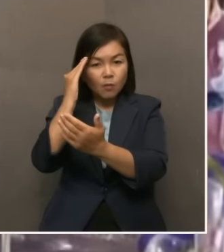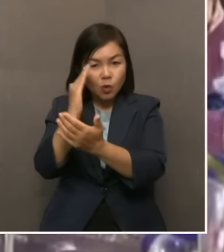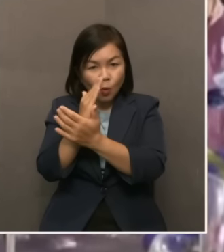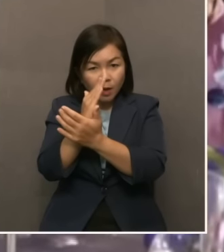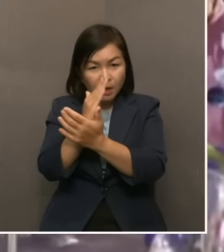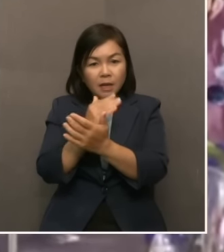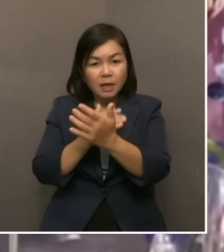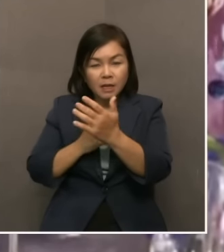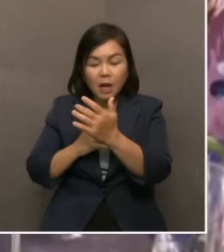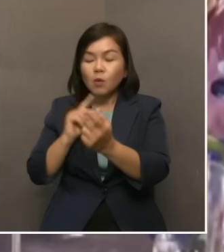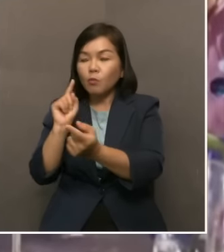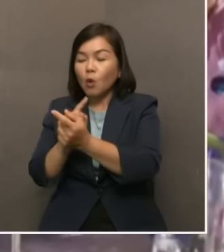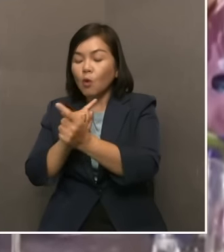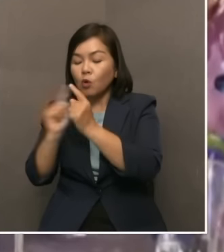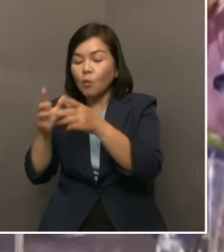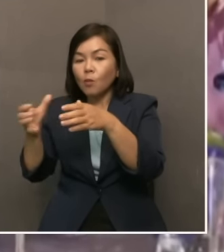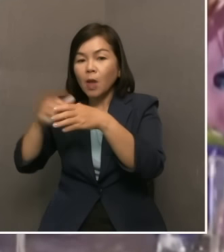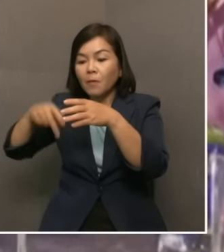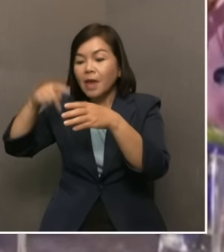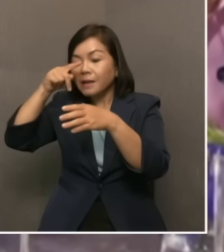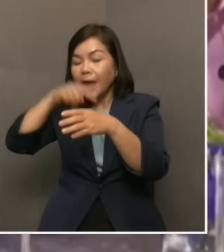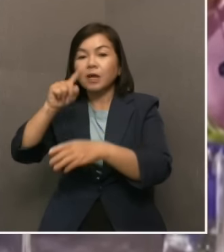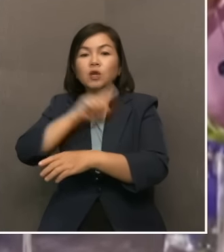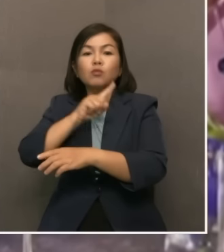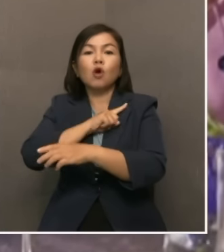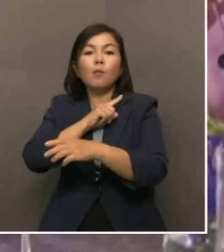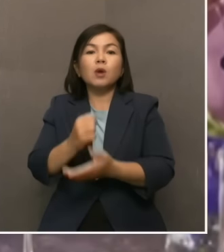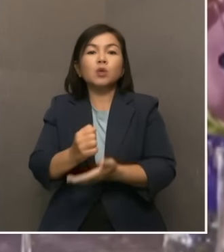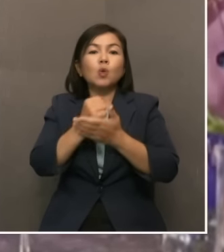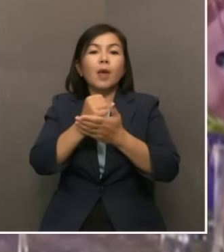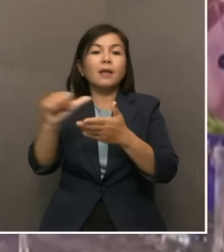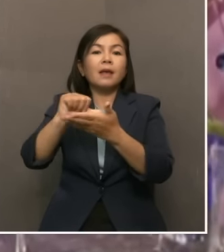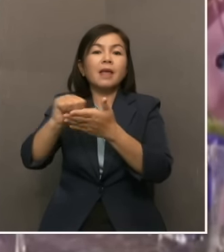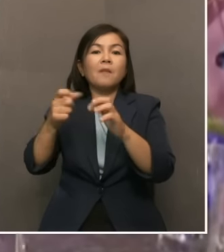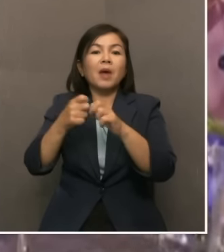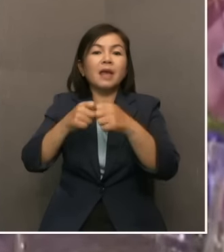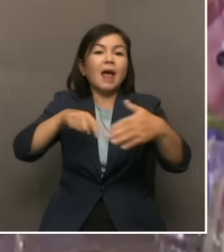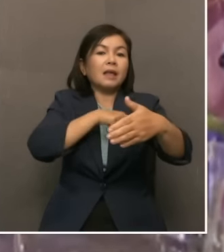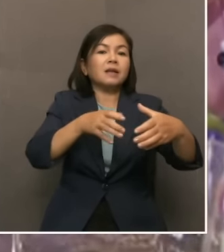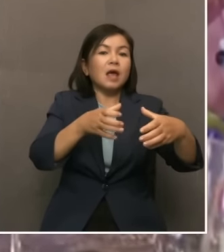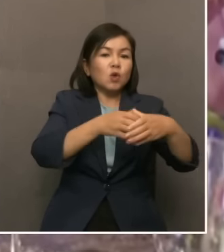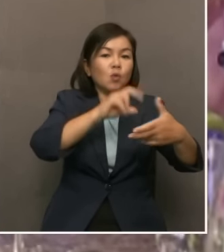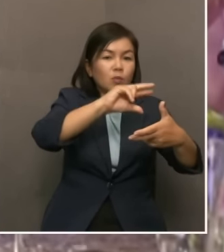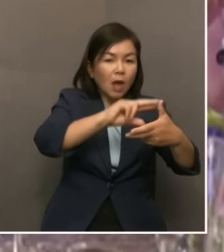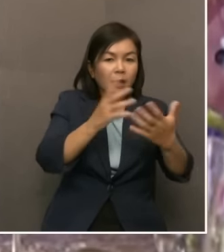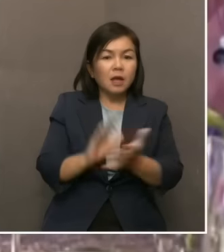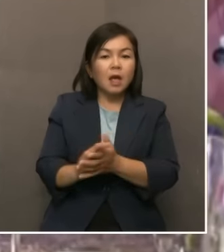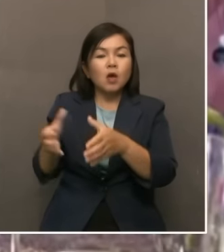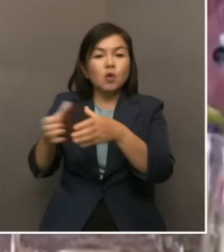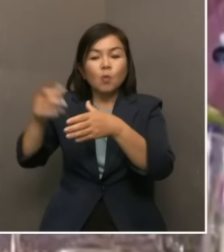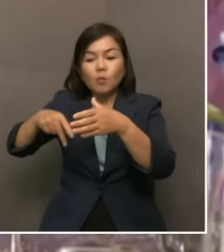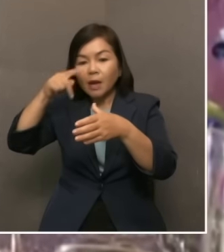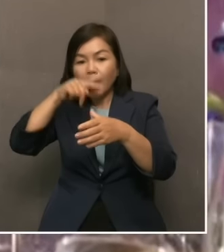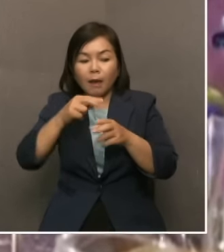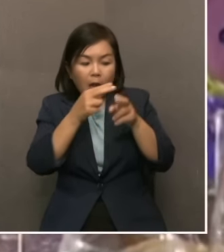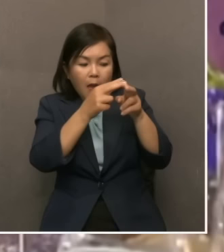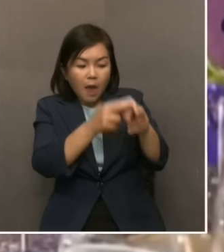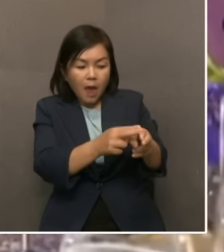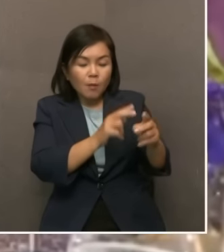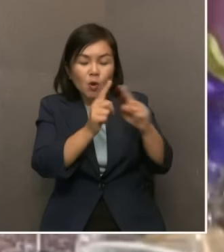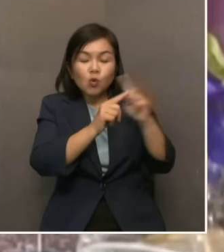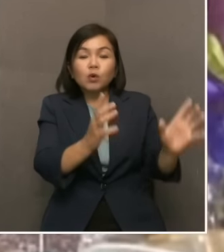ยเพื่อขอให้เพื่อไทยนั้นเป็นคนกลางในการช่วยเคลียร์ปัญหาแต่แกนนำของพรรคเพื่อไทยขอให้ทั้งสองคนไปคุยกันเองให้ได้